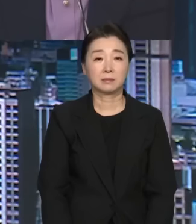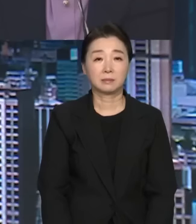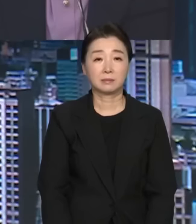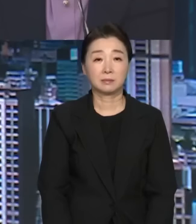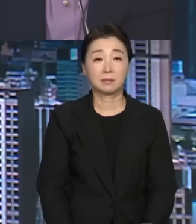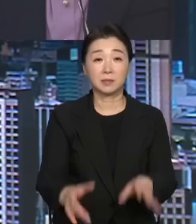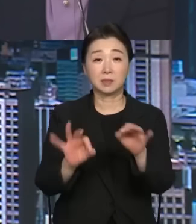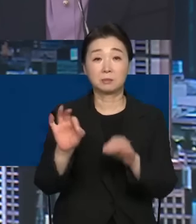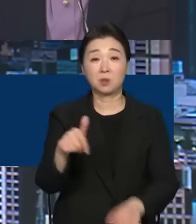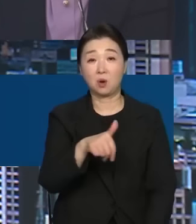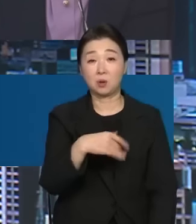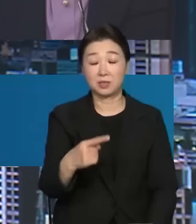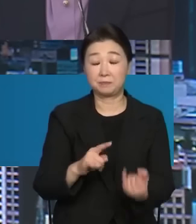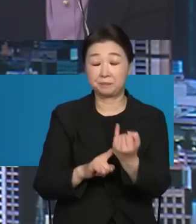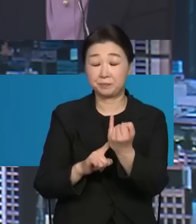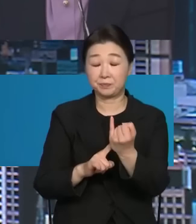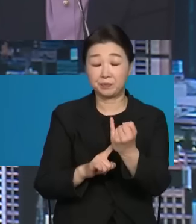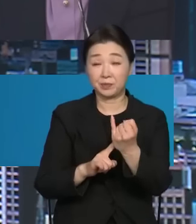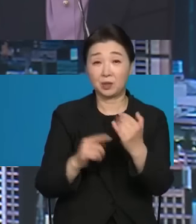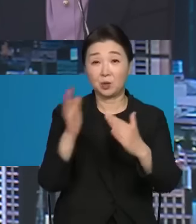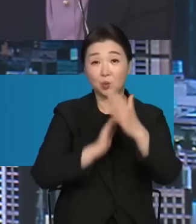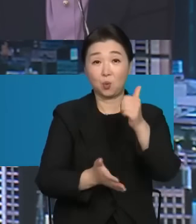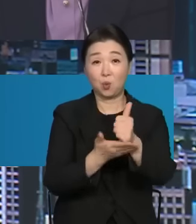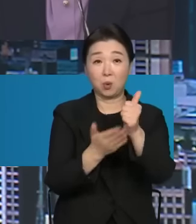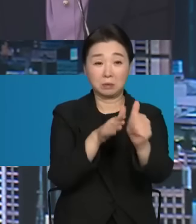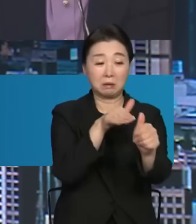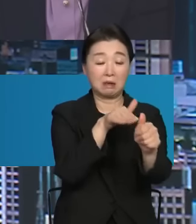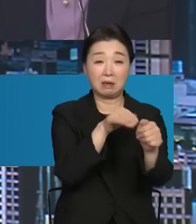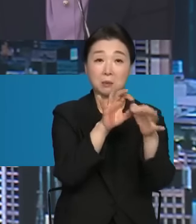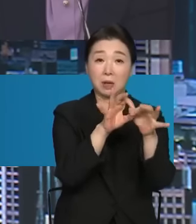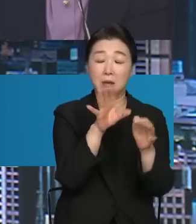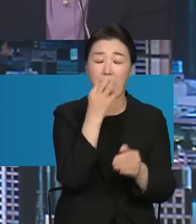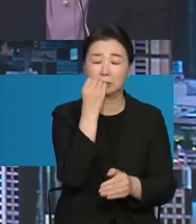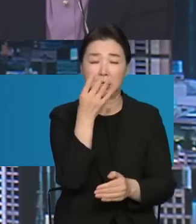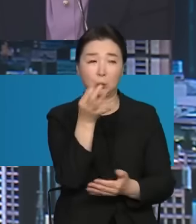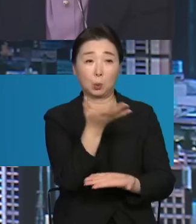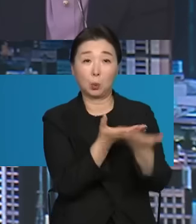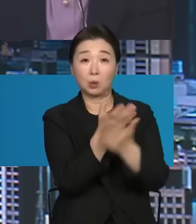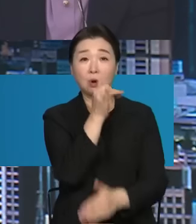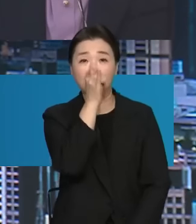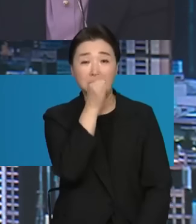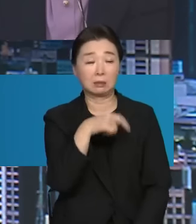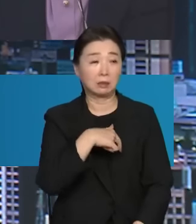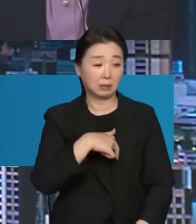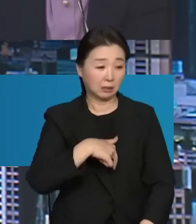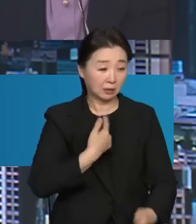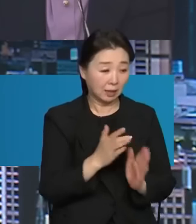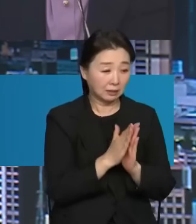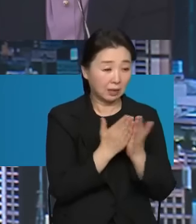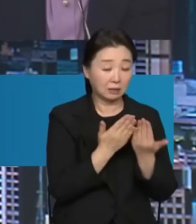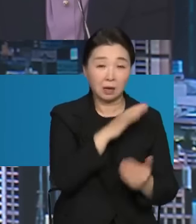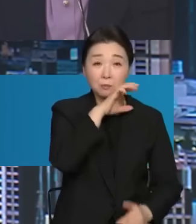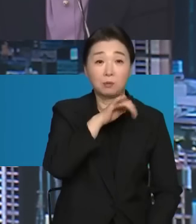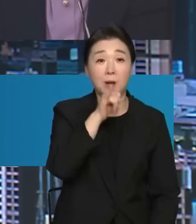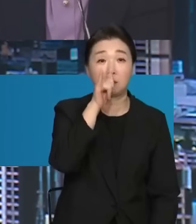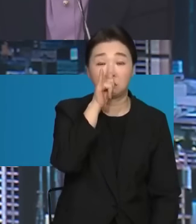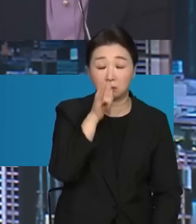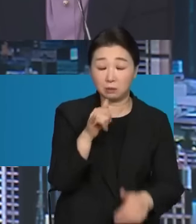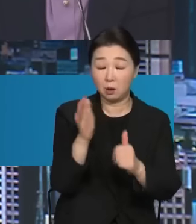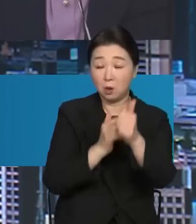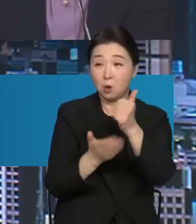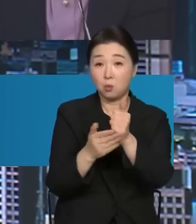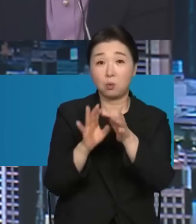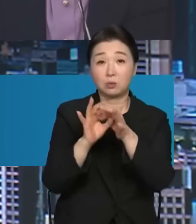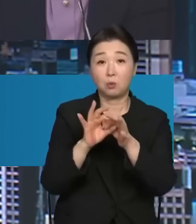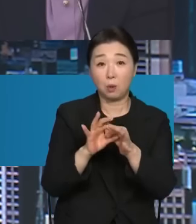김건희 여사 공천 개입 의혹과 관련한 수상한 돈 거래에 대해서 당사자들이 반박에 나섰습니다 공천과 상관이 없는